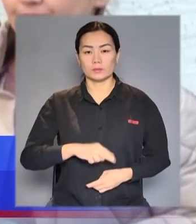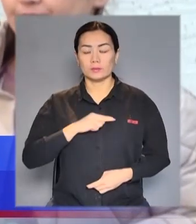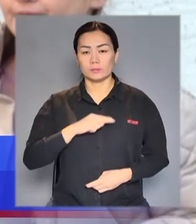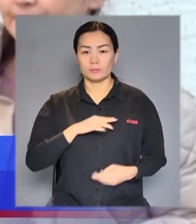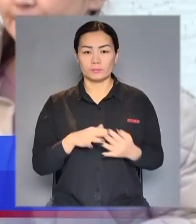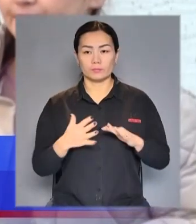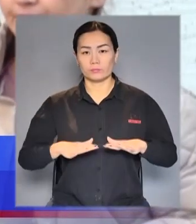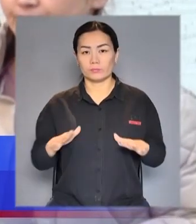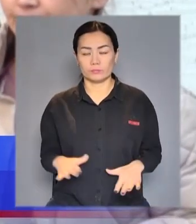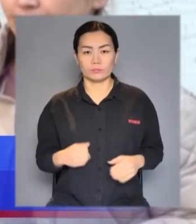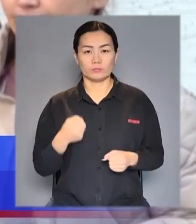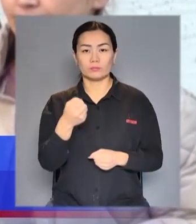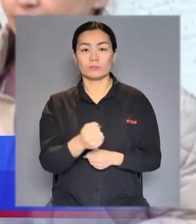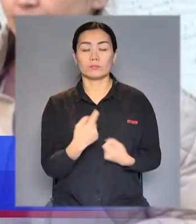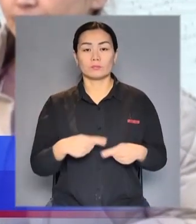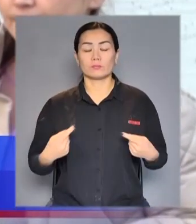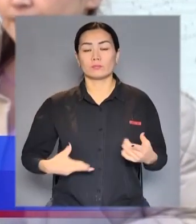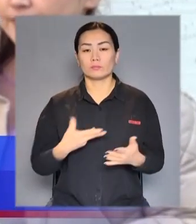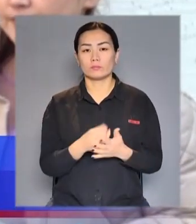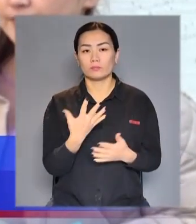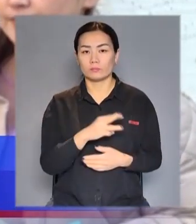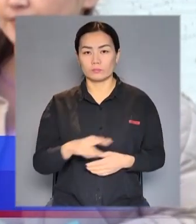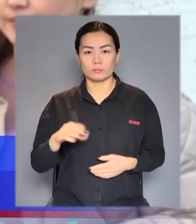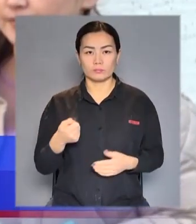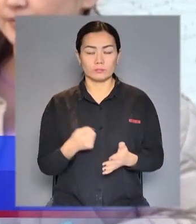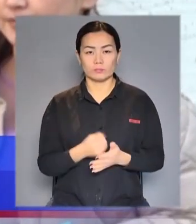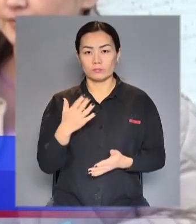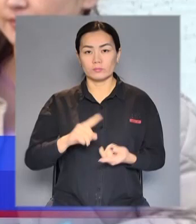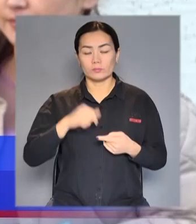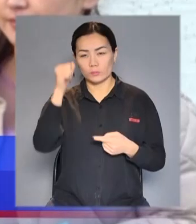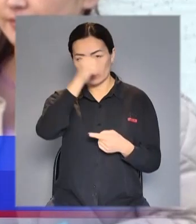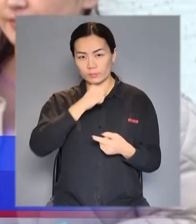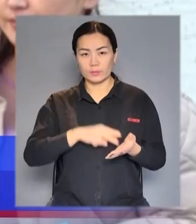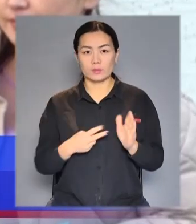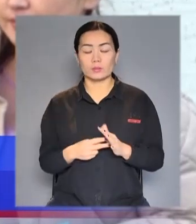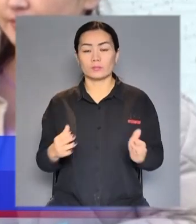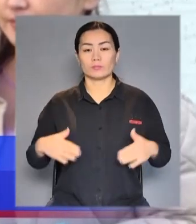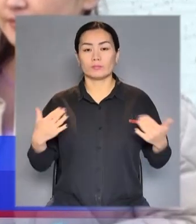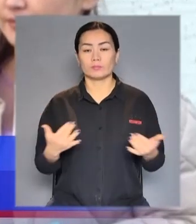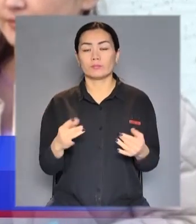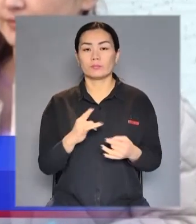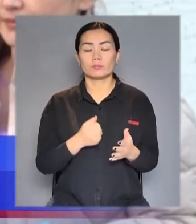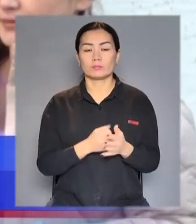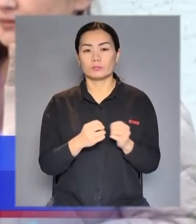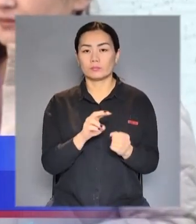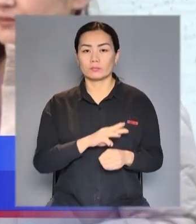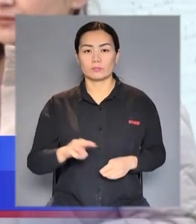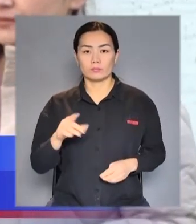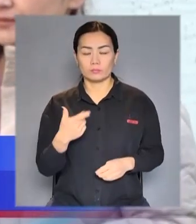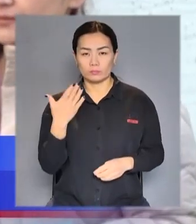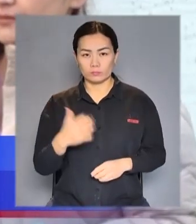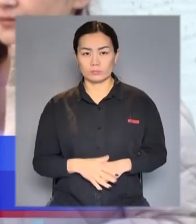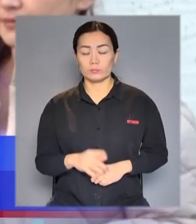работать в сельскую местность, назначается разовая выплата до 5 миллионов тенге. В следующем году планируем повысить ее размер до 10 миллионов